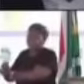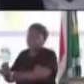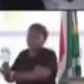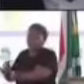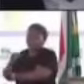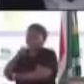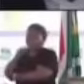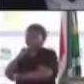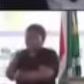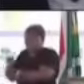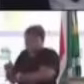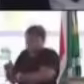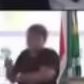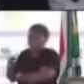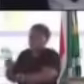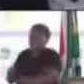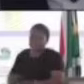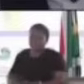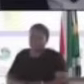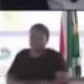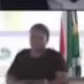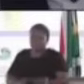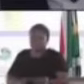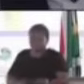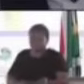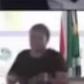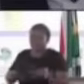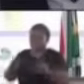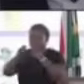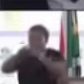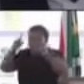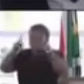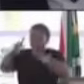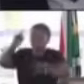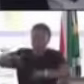Ngalokhu kumele sivulane amehlo